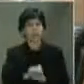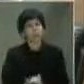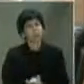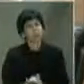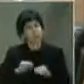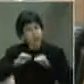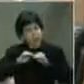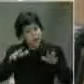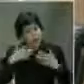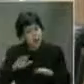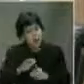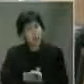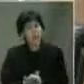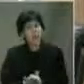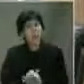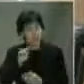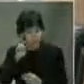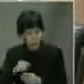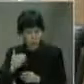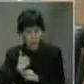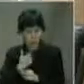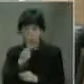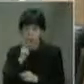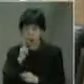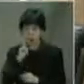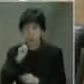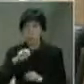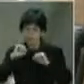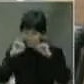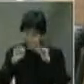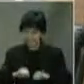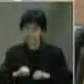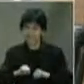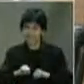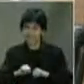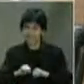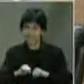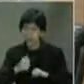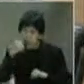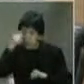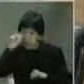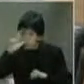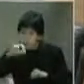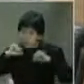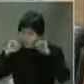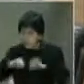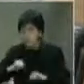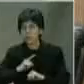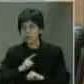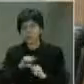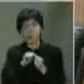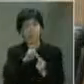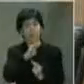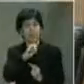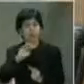ประกาศเสร็จต้องให้ครม.เห็นชอบภายใน3วันมาตรา